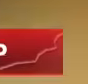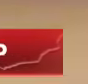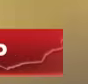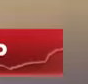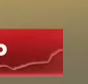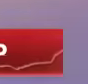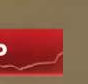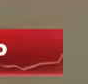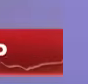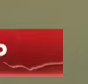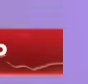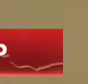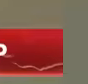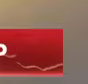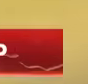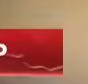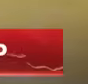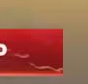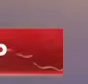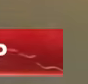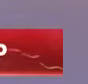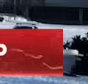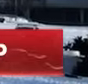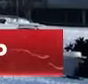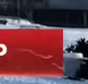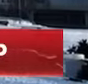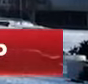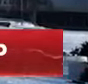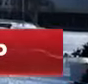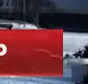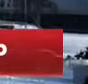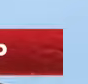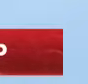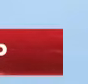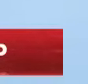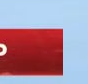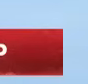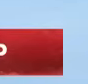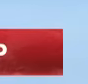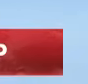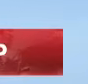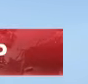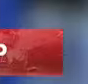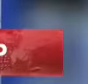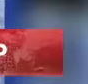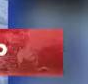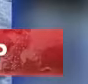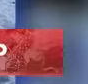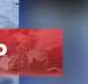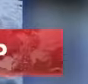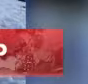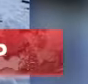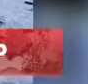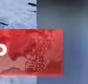Павлодарда қатты бораннан 52 миллион теңгеге орнатылған шырша құлады. Ал Қостанай облысы Жетіқара ауданында қылқан жапырақтың қаржысын төлемеген